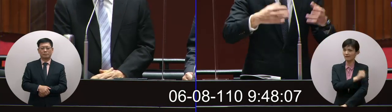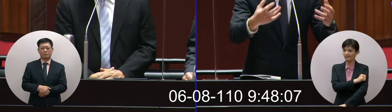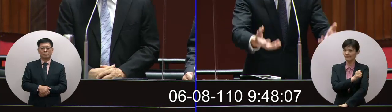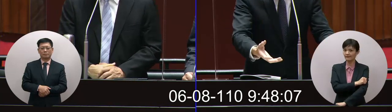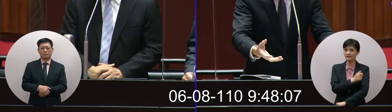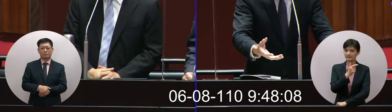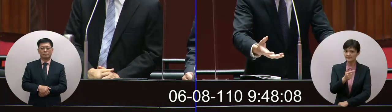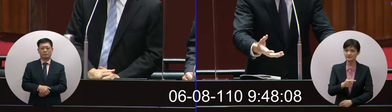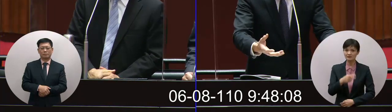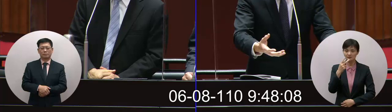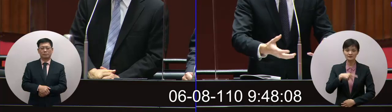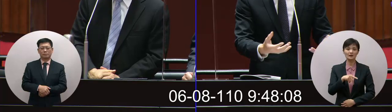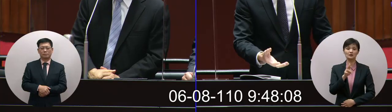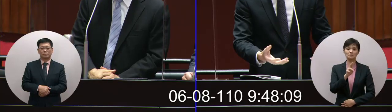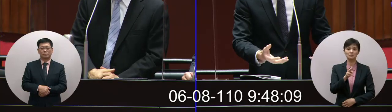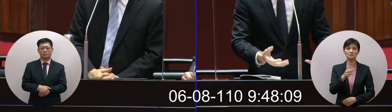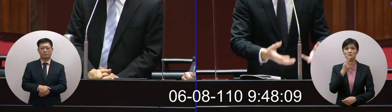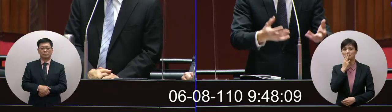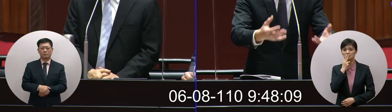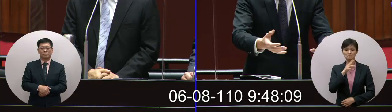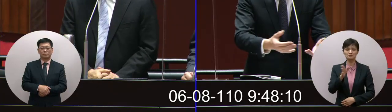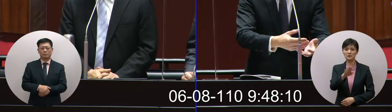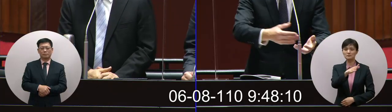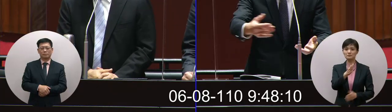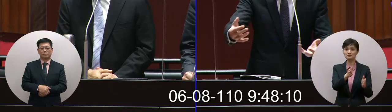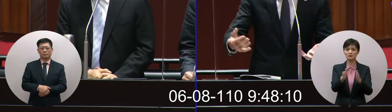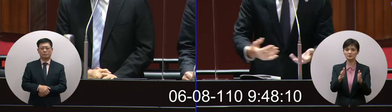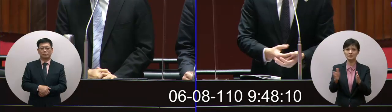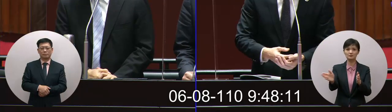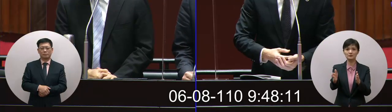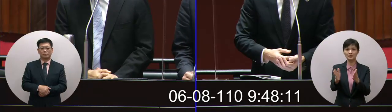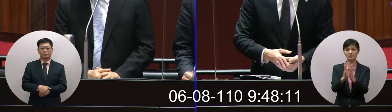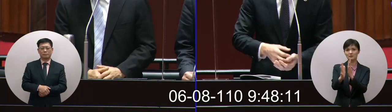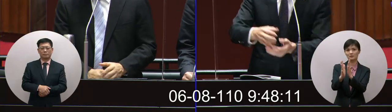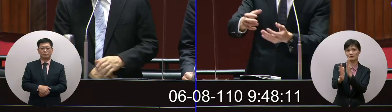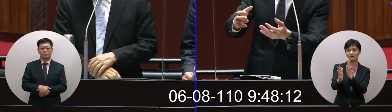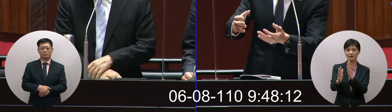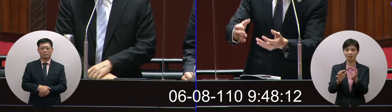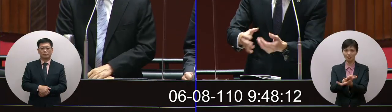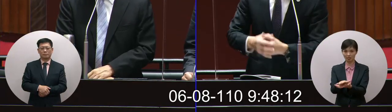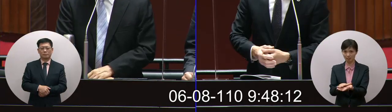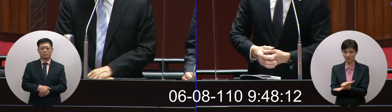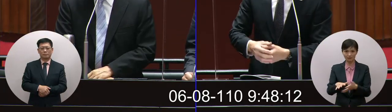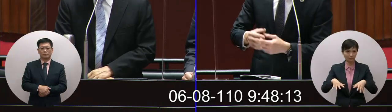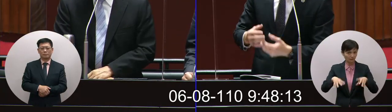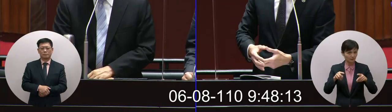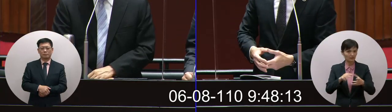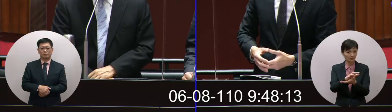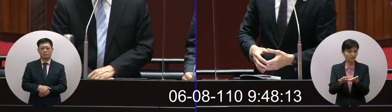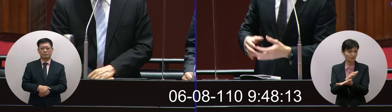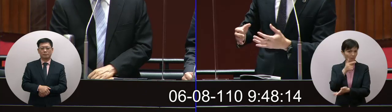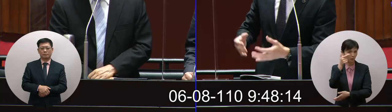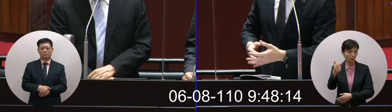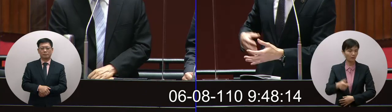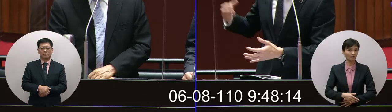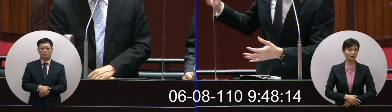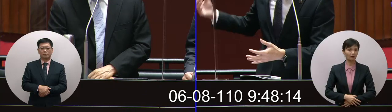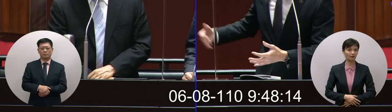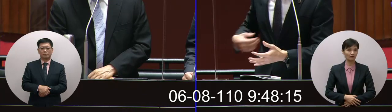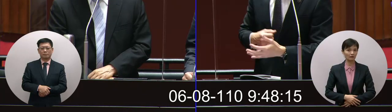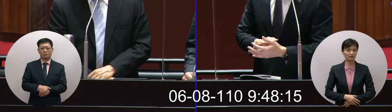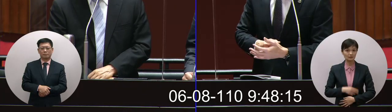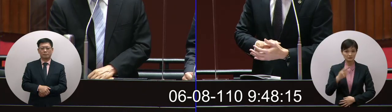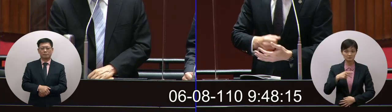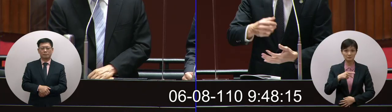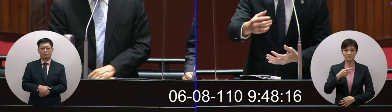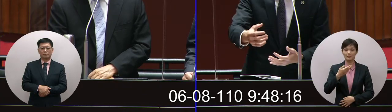因遐底下整队，安尼唔对嘛？啊，所以讲不管讲一开始乱糟糟。所以讲，迄个时阵我嘛协调讲，包括